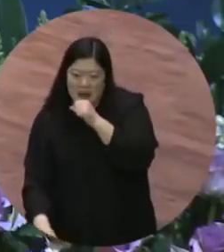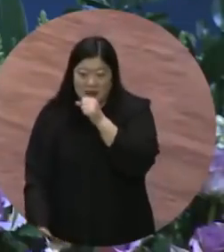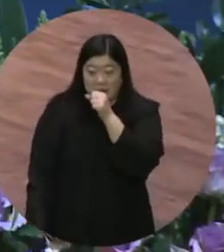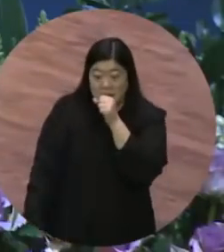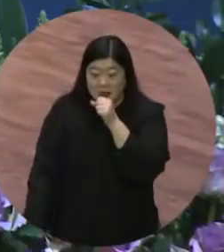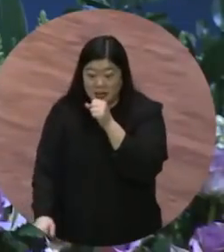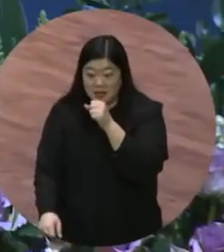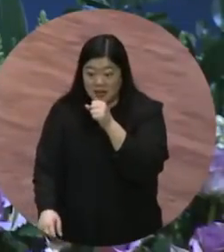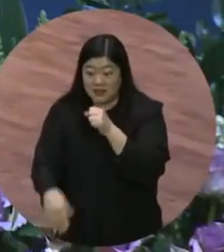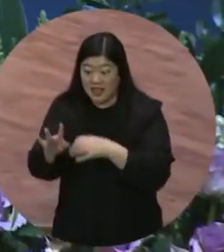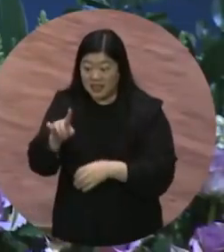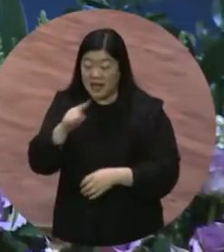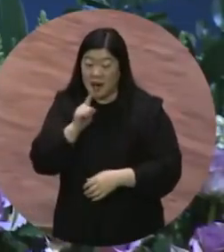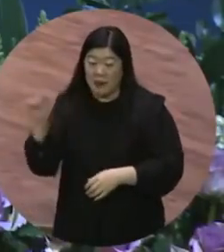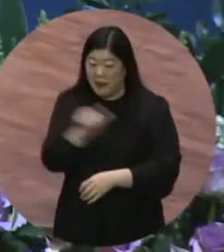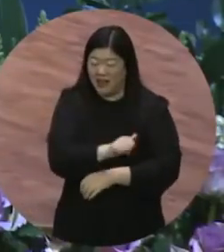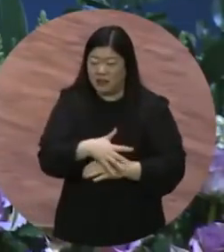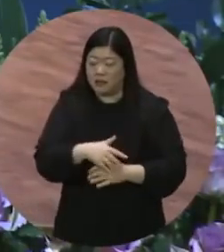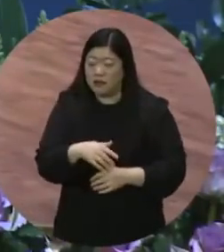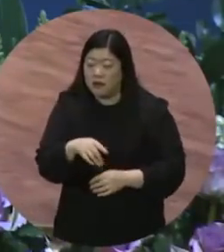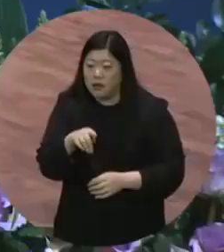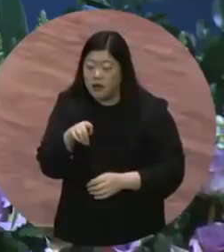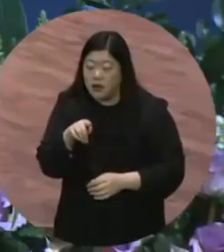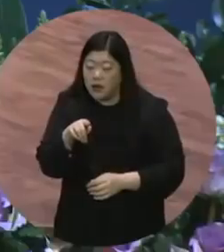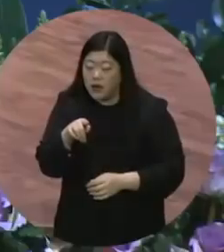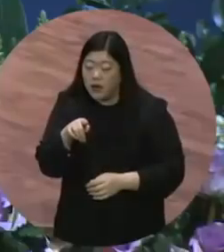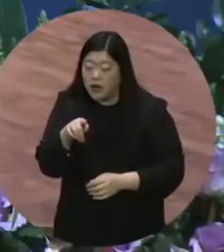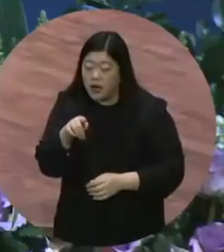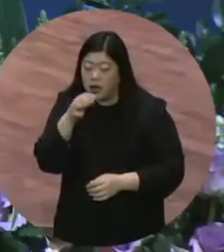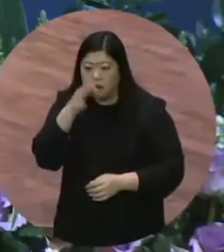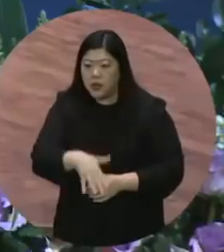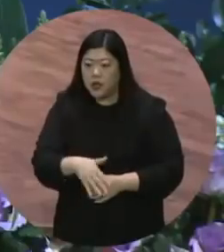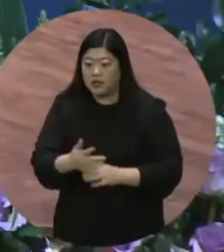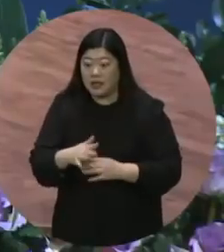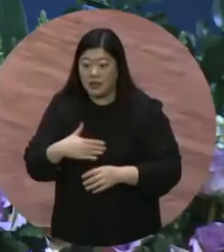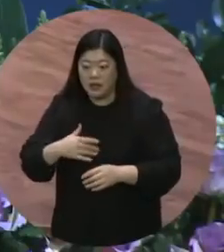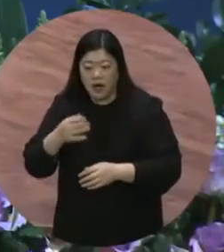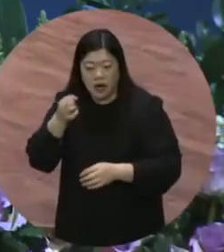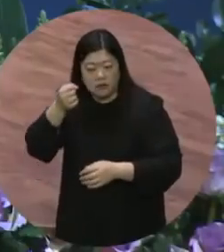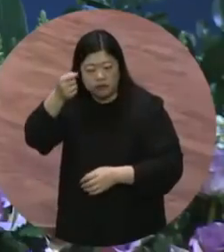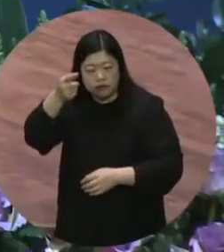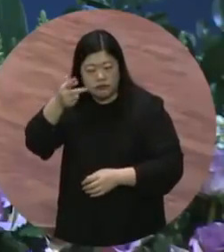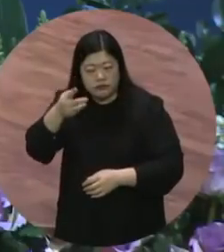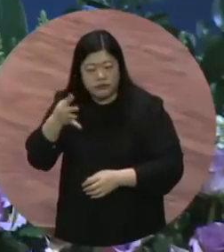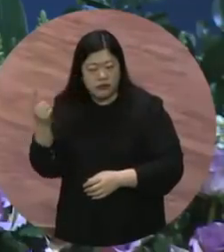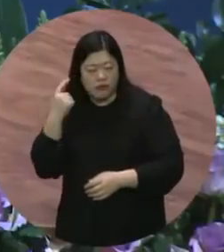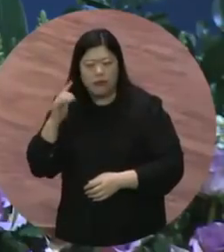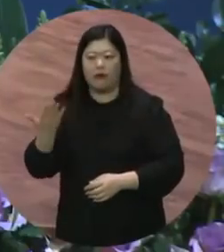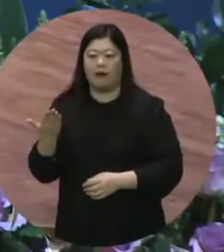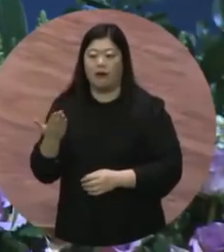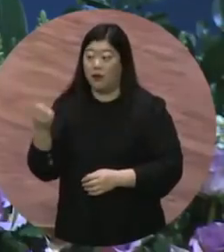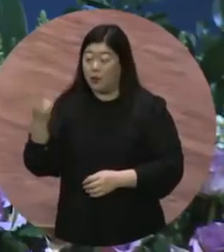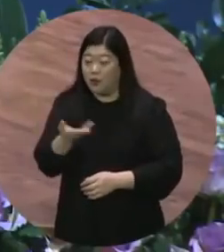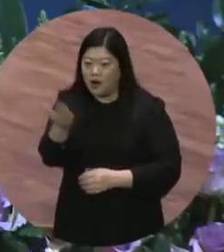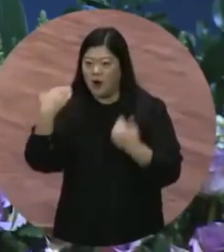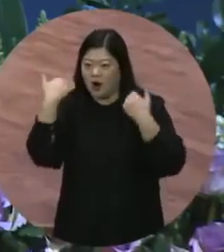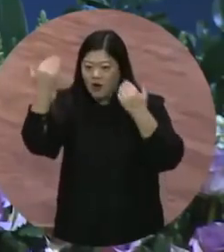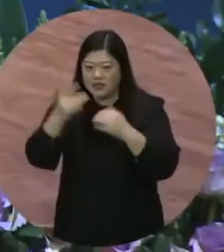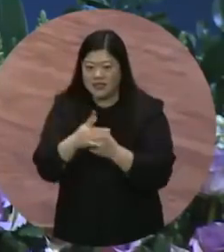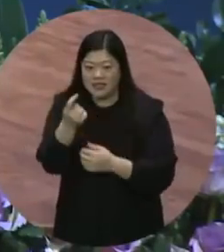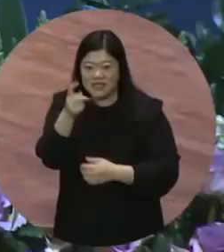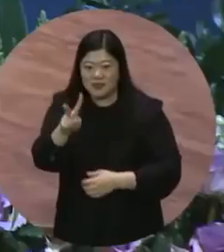근데 어른들은 뭡니까? 하나뿐인 내 편. 오늘 시청률 46.2%. 이거 국민 드라마거든요.